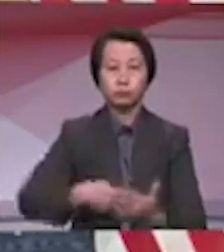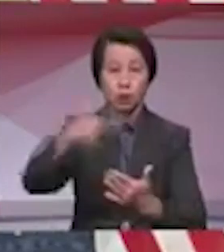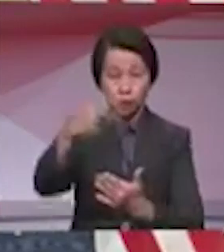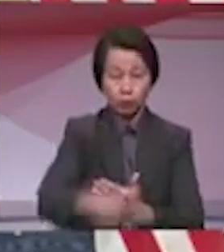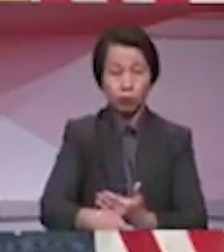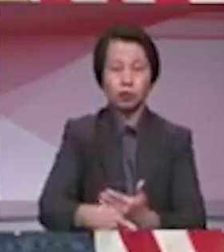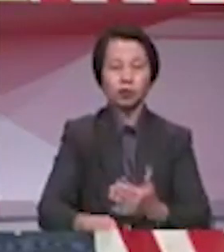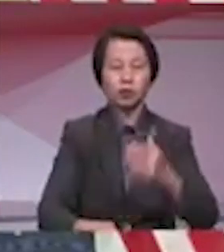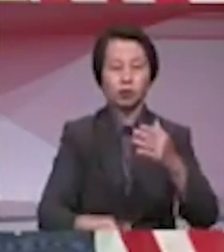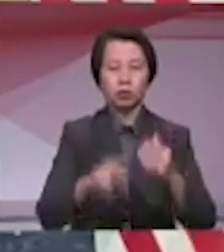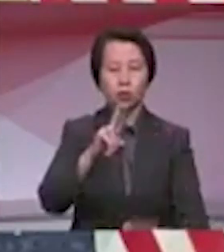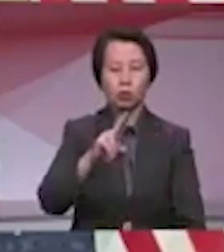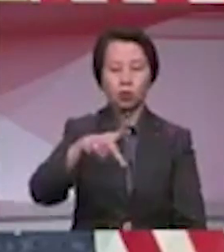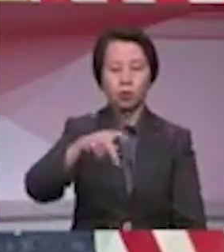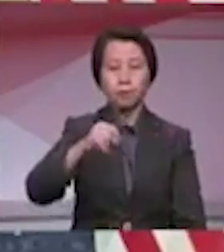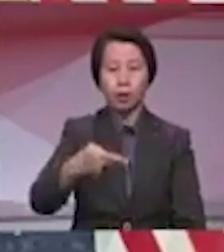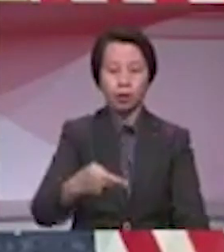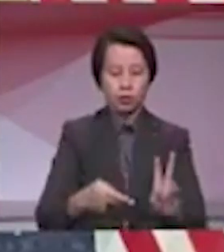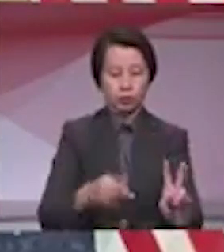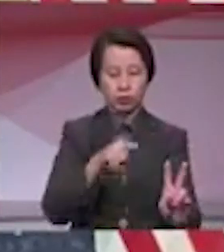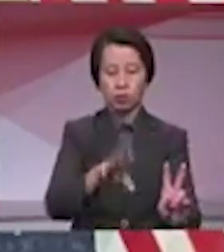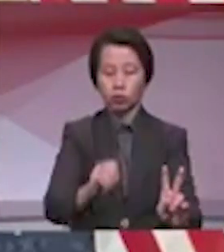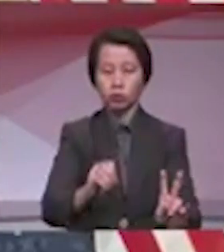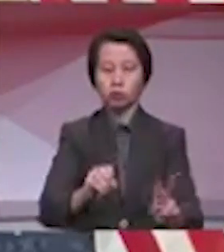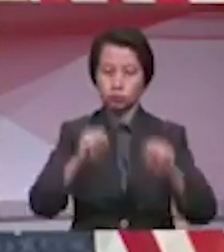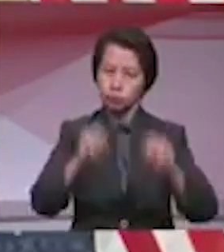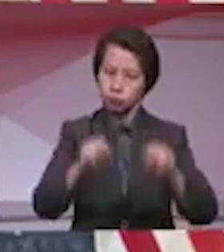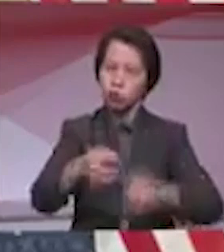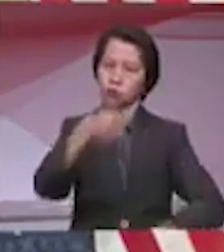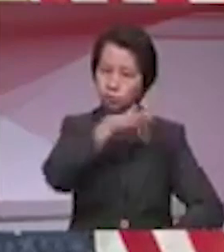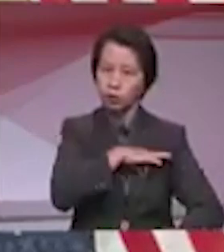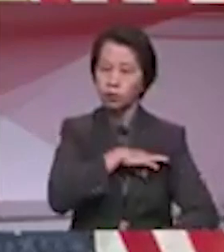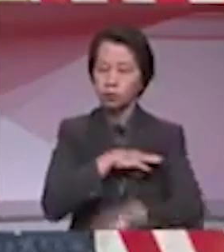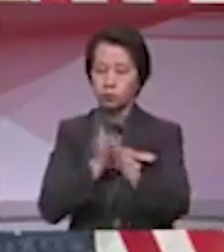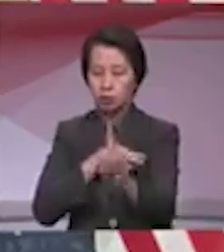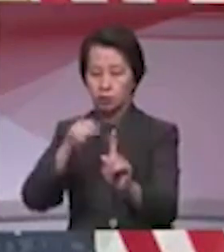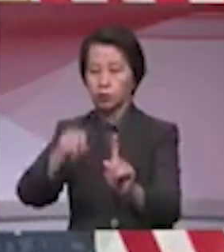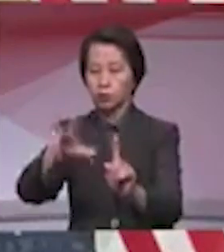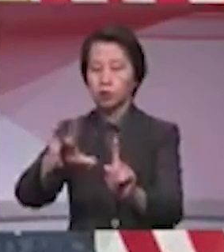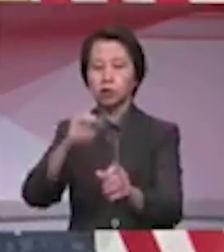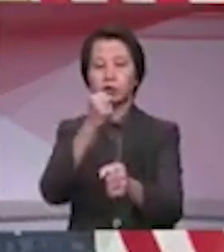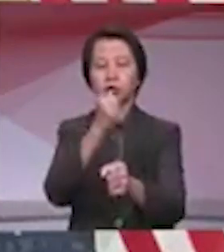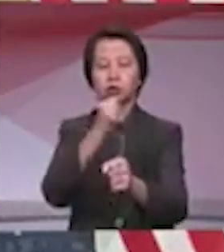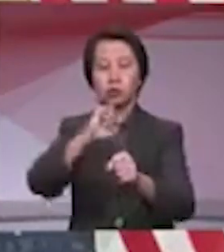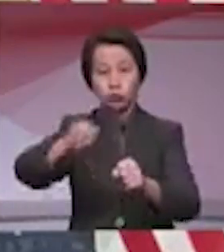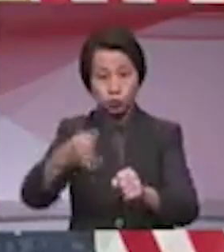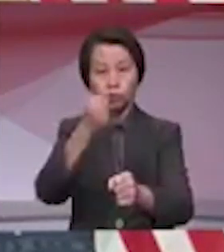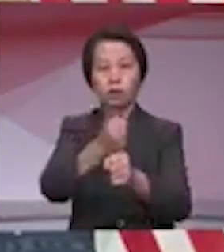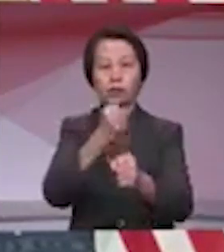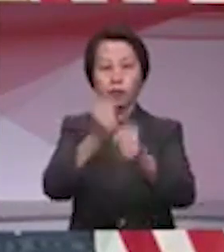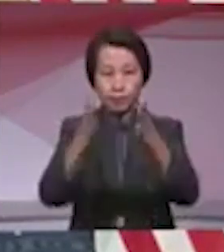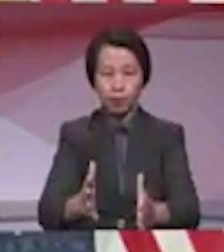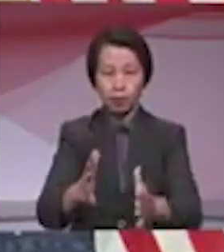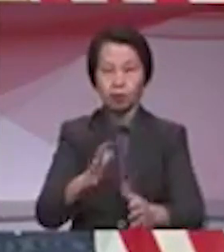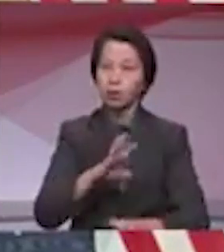upah 2.0 ini dijangka memanfaatkan 1.3 juta pekerja dan